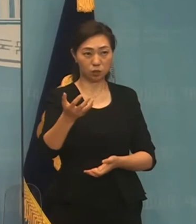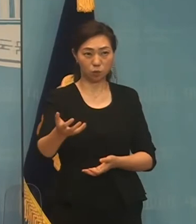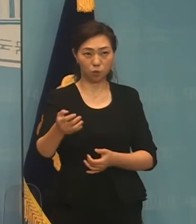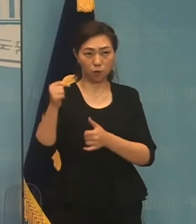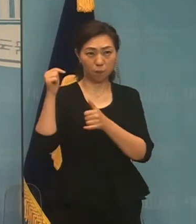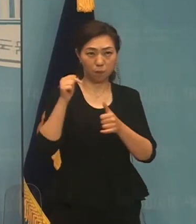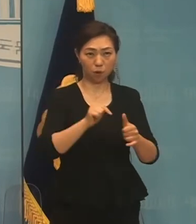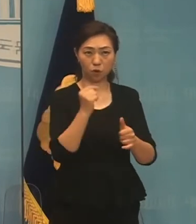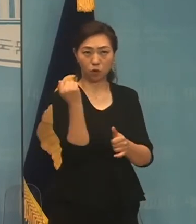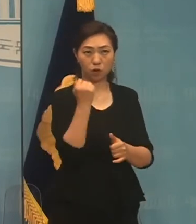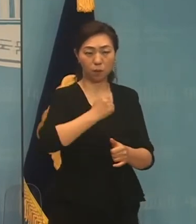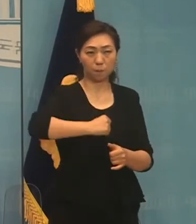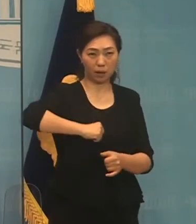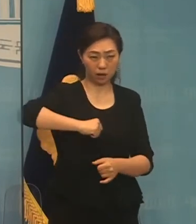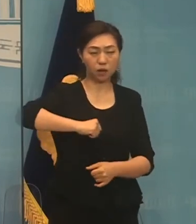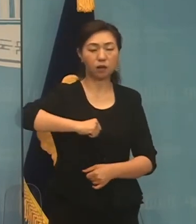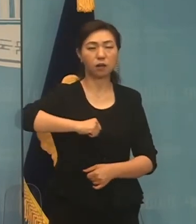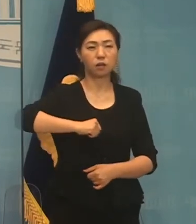불복종한